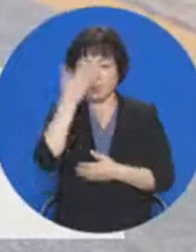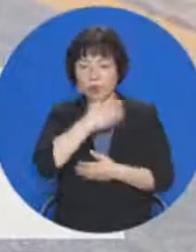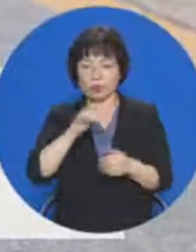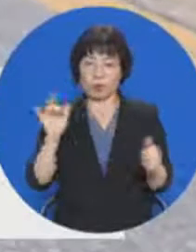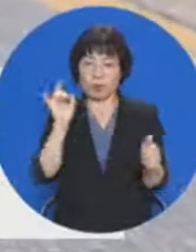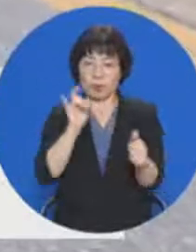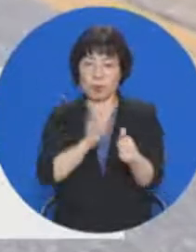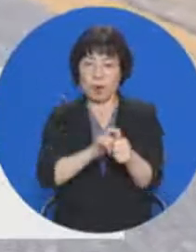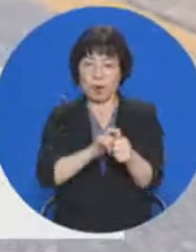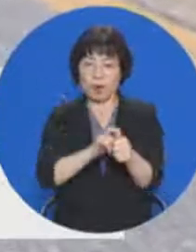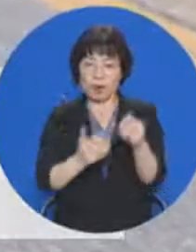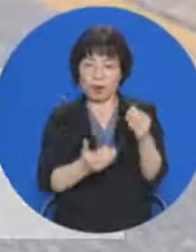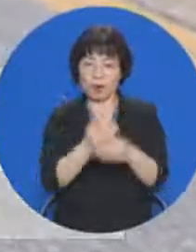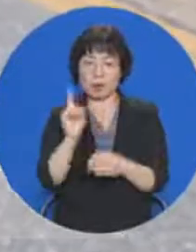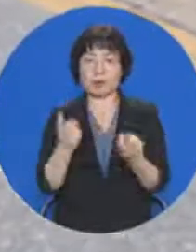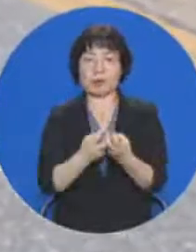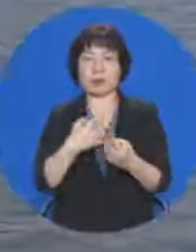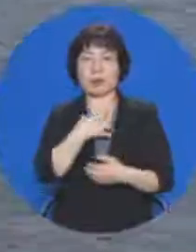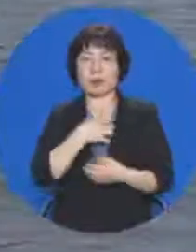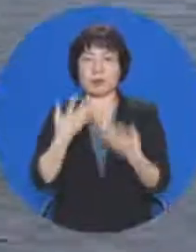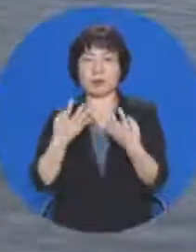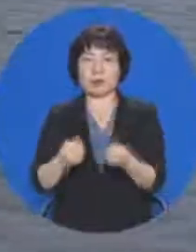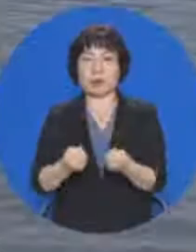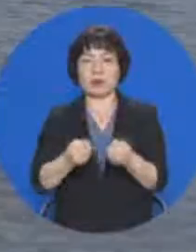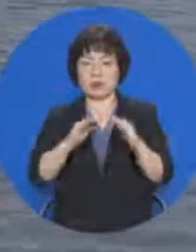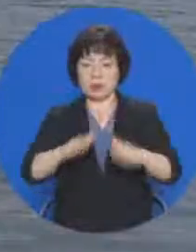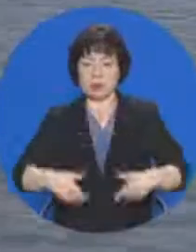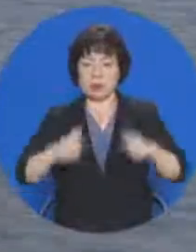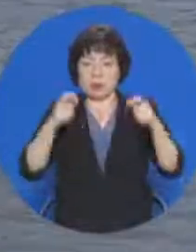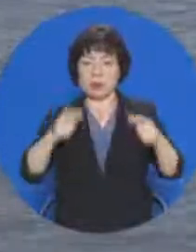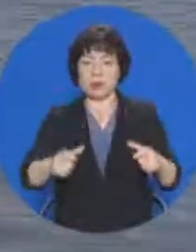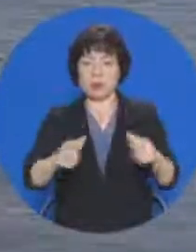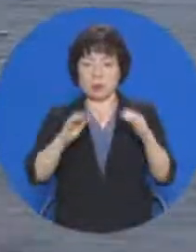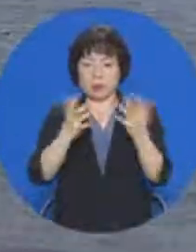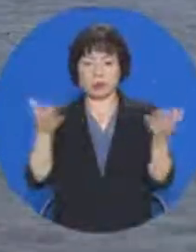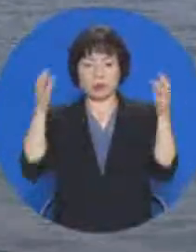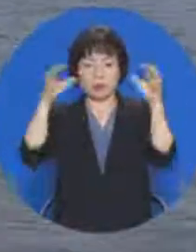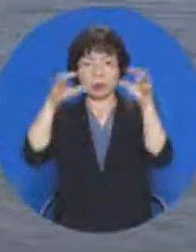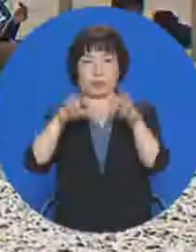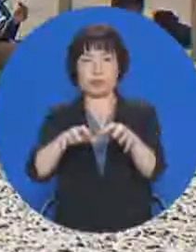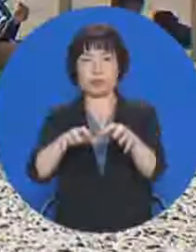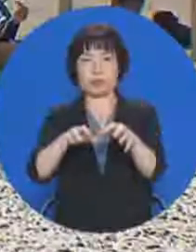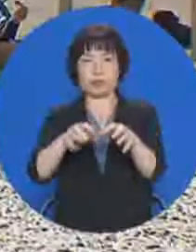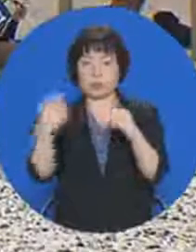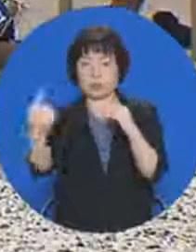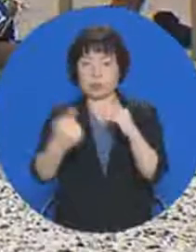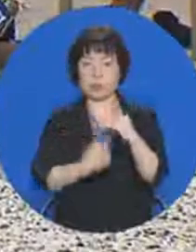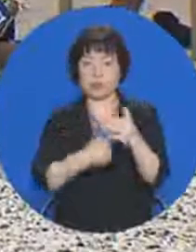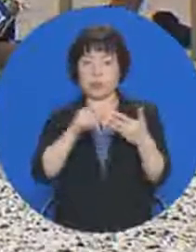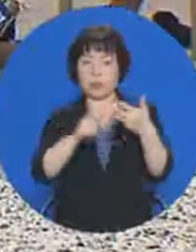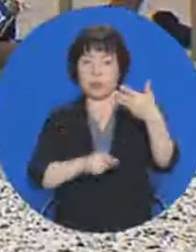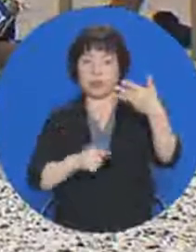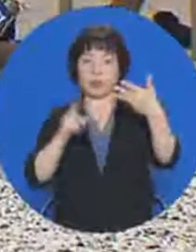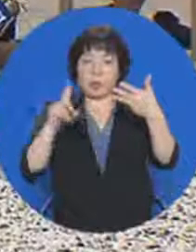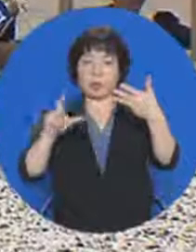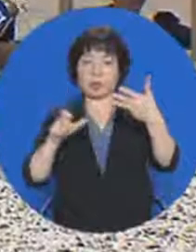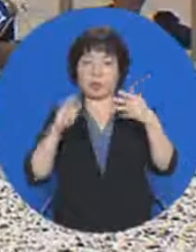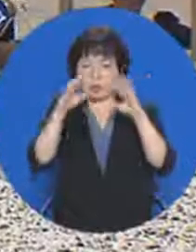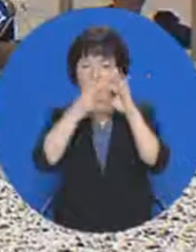또 우리 여수 나타나면 어쩔까 걱정이. 남해안에만 수십만 명의 관광객들이 찾아왔던 8월 광복절